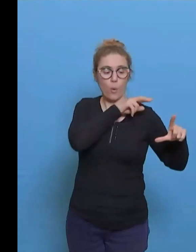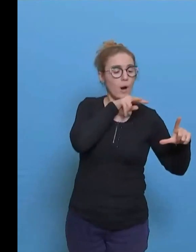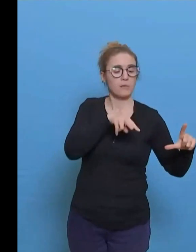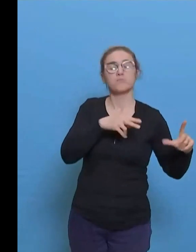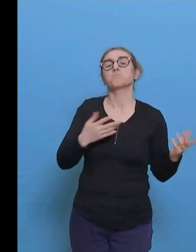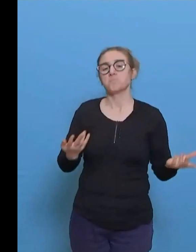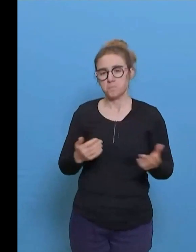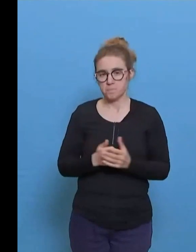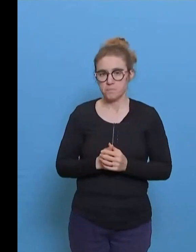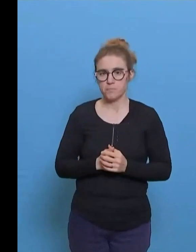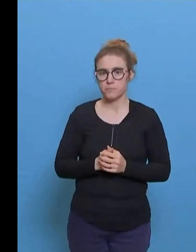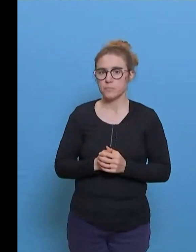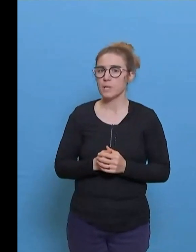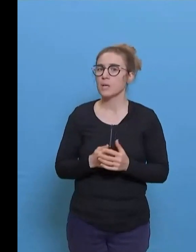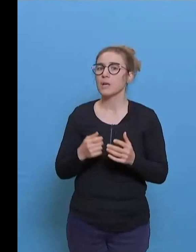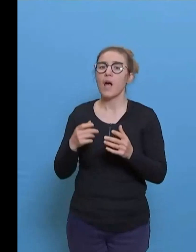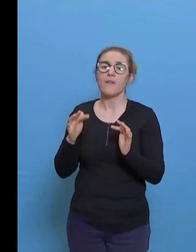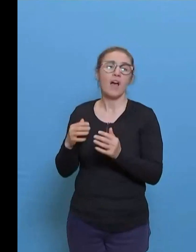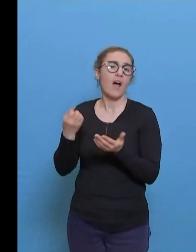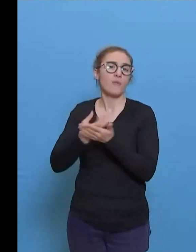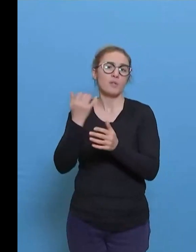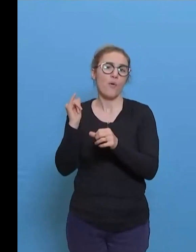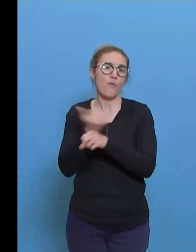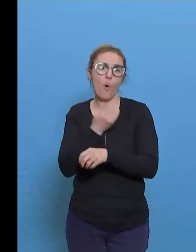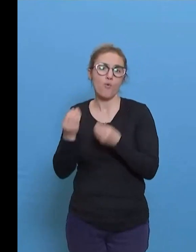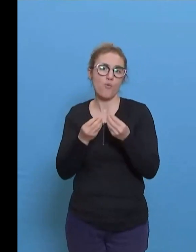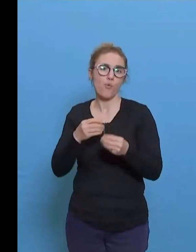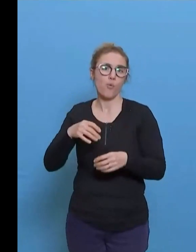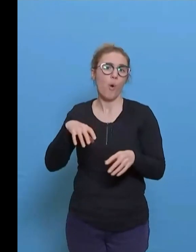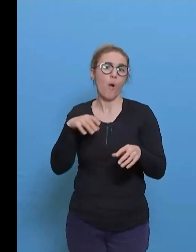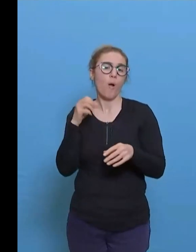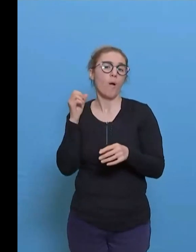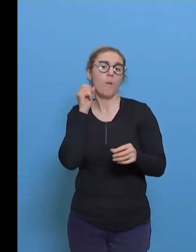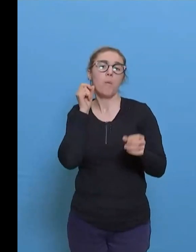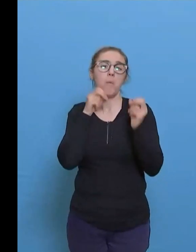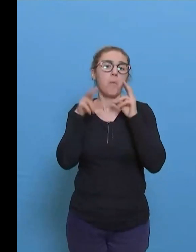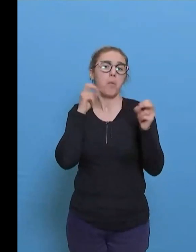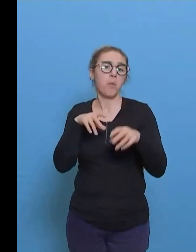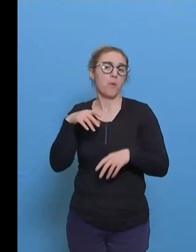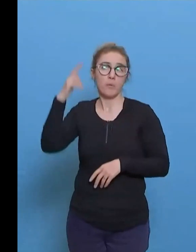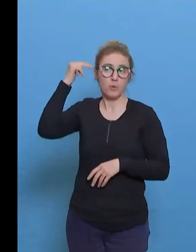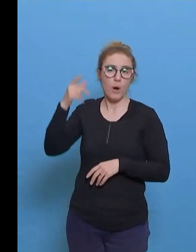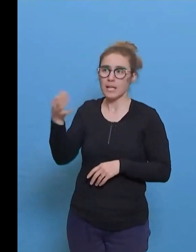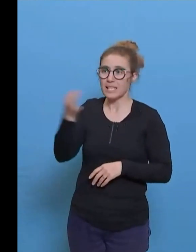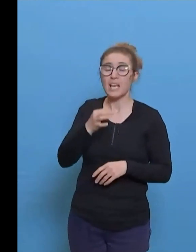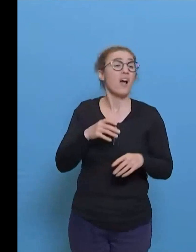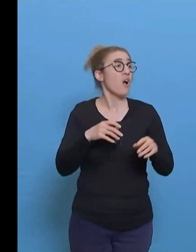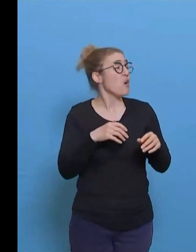puisque au royaume des fake news et des bullshit, il a osé écrire qu'il n'y avait que 8 ou